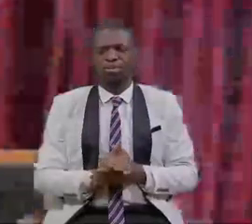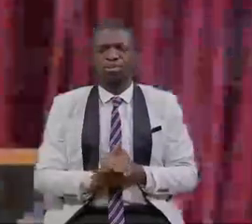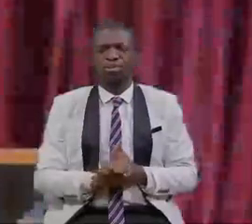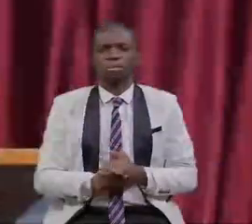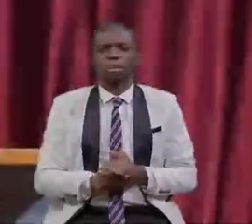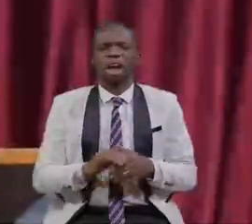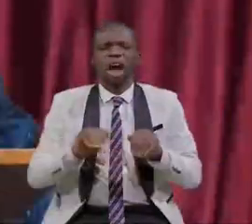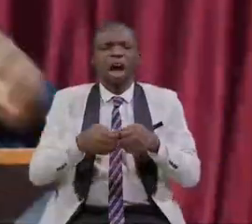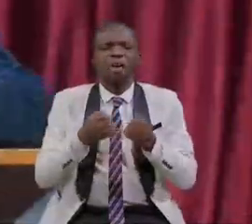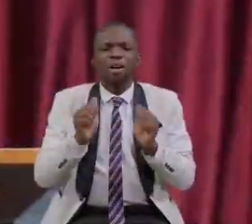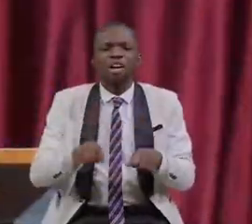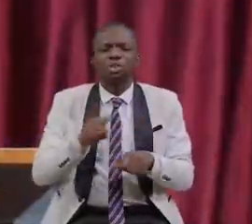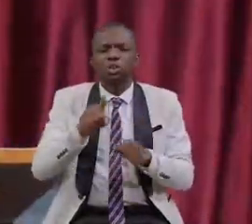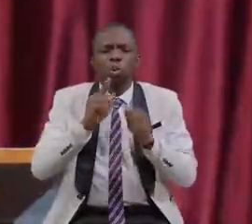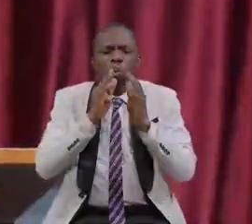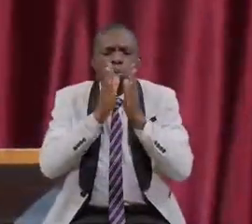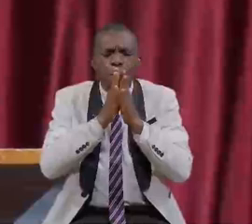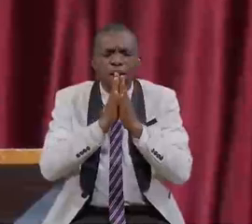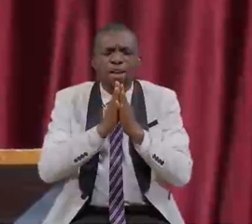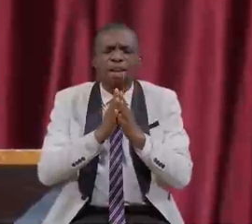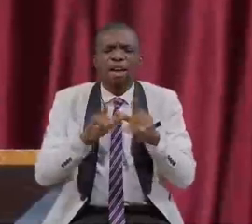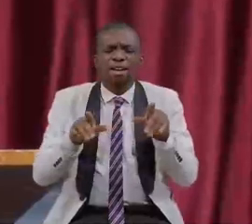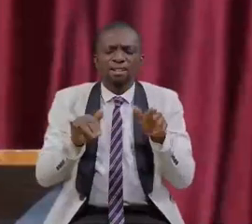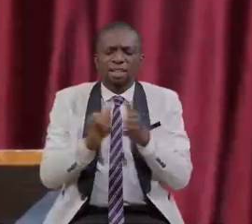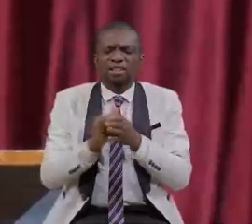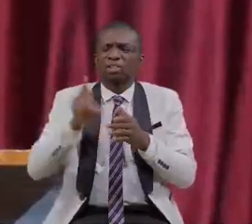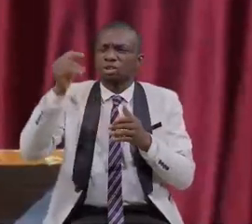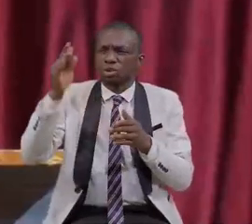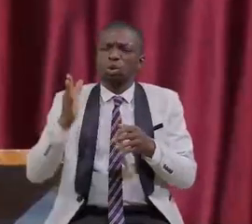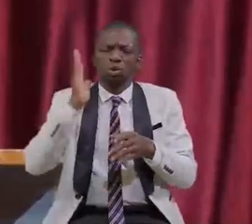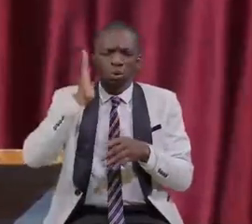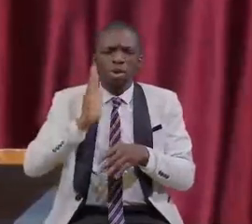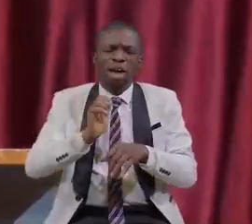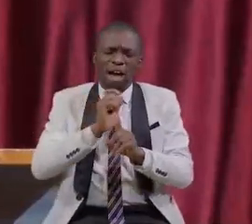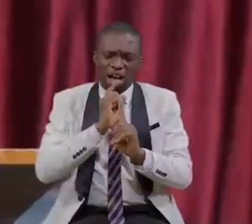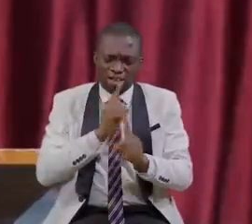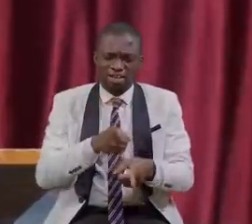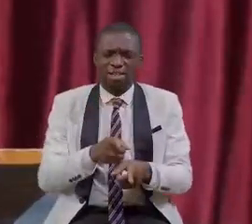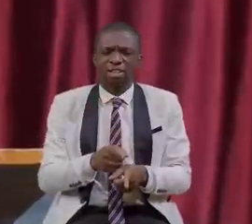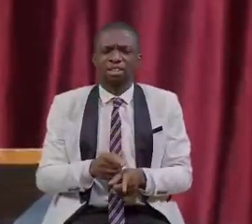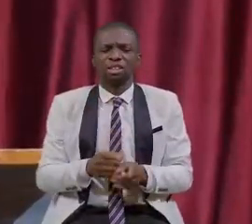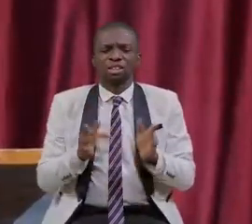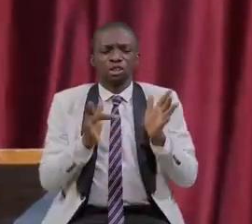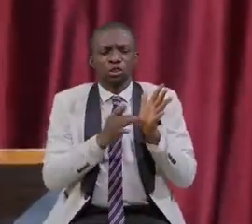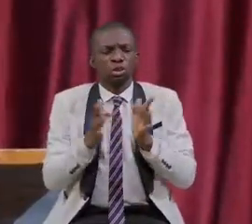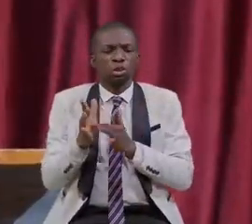comment dois-je prier de façon efficace que Dieu m'exauce? Jésus nous a montré la